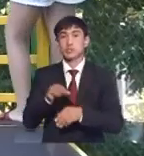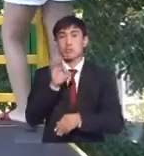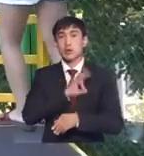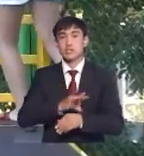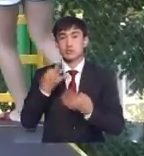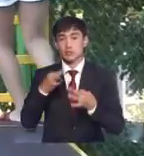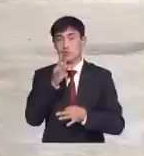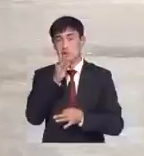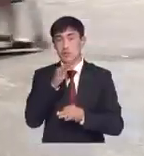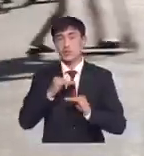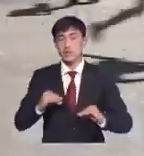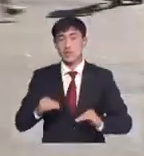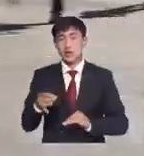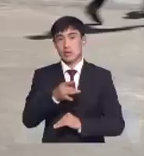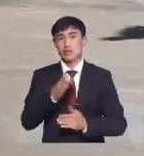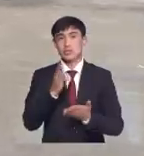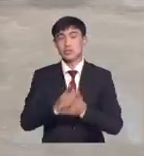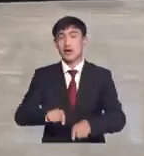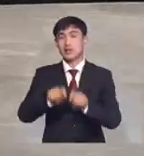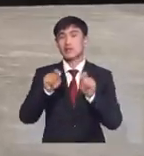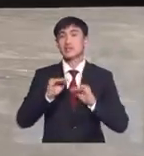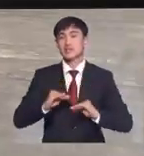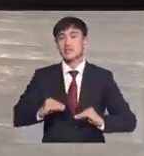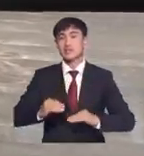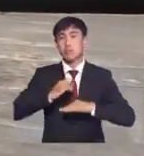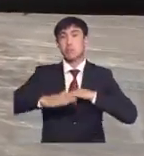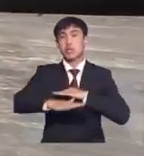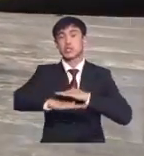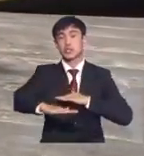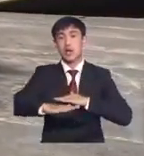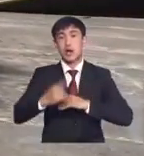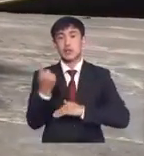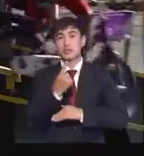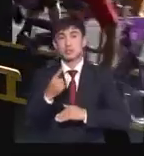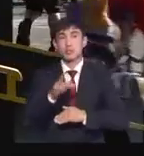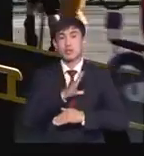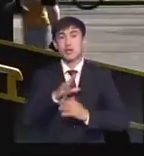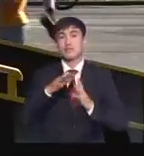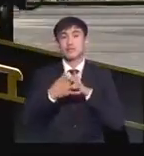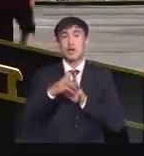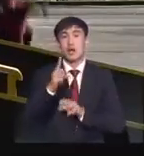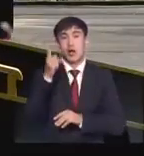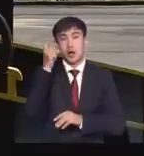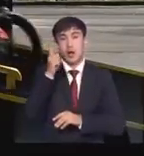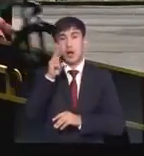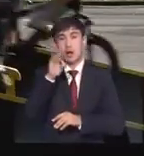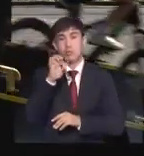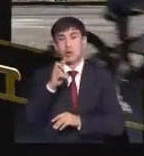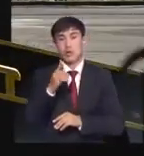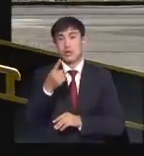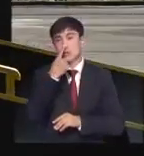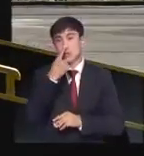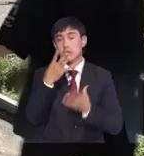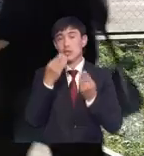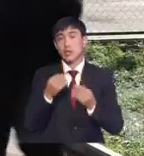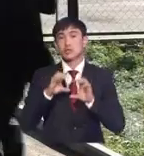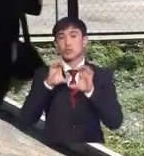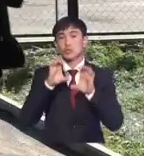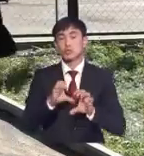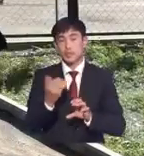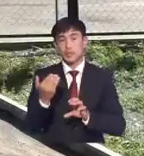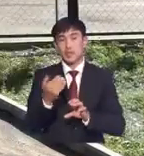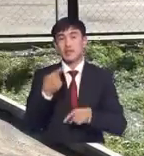досуг детей в районе, также открываются детские спортивные площадки. Одна из них была сдана в селе Карабулак в преддверии Дня Конституции. В планах руководства региона